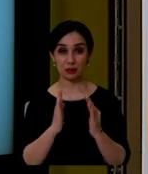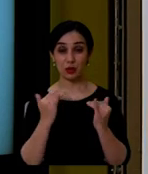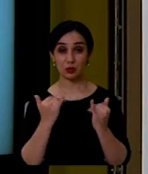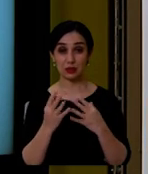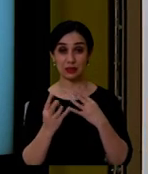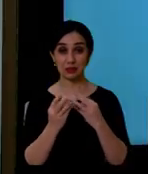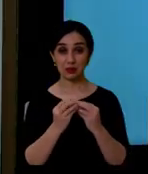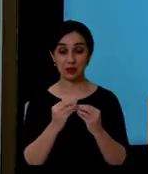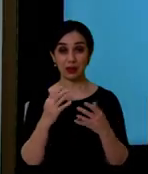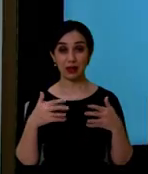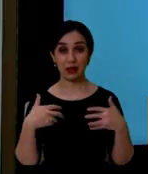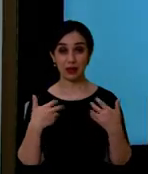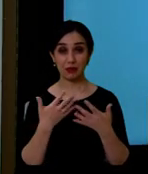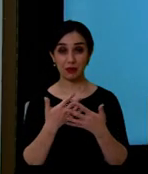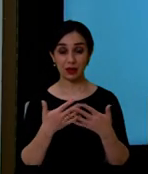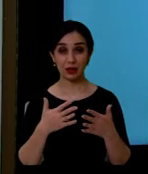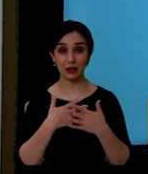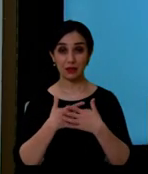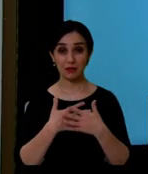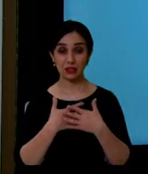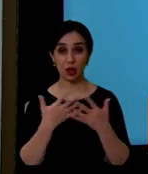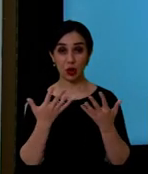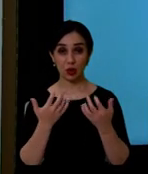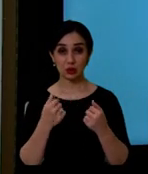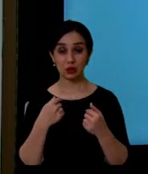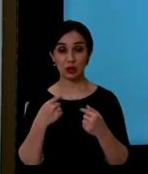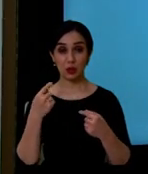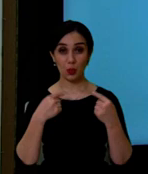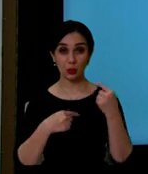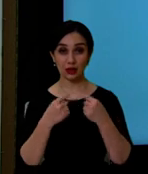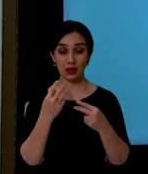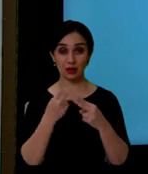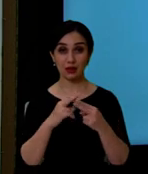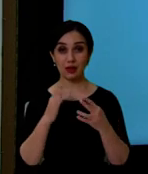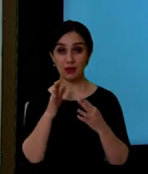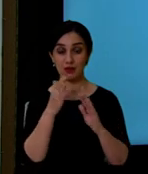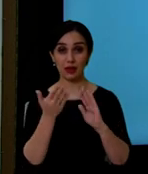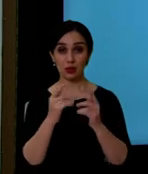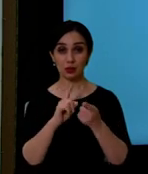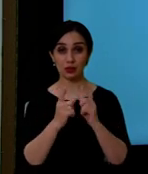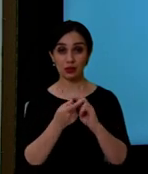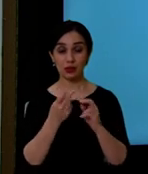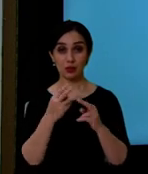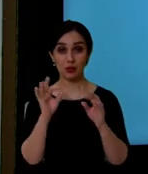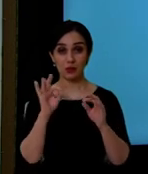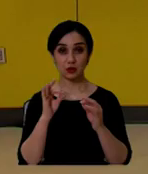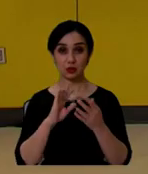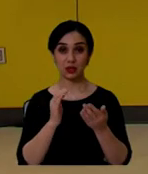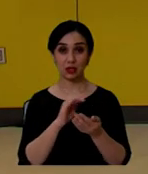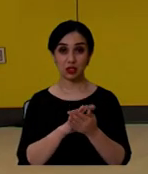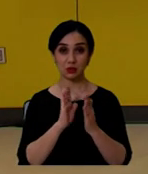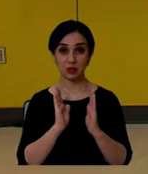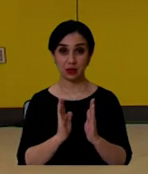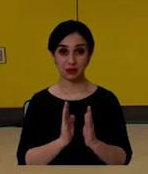siz bilan hayvonlarning nafas olish organlar evolyutsiyasi mavzusi bilan tanishib chiqamiz.